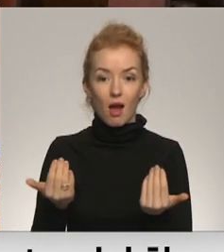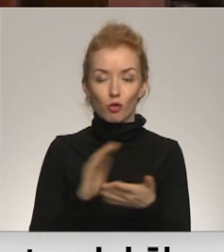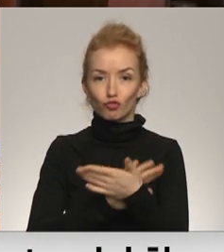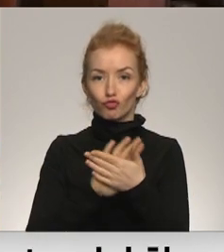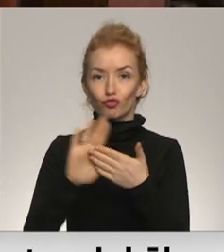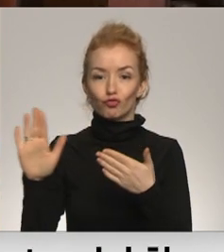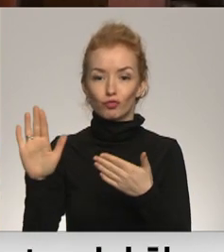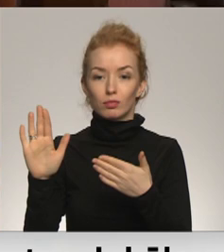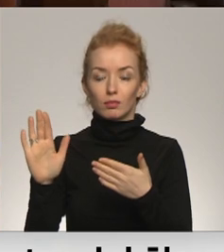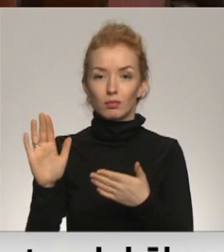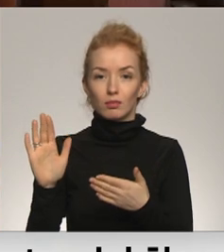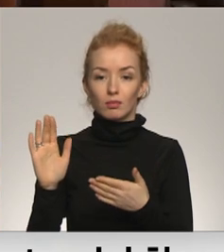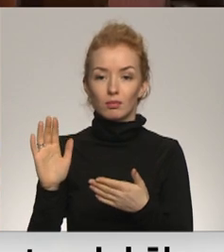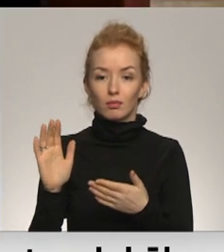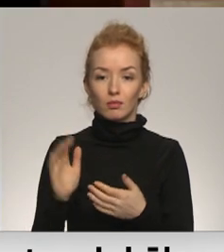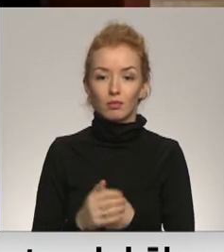tas viss. Nē, man